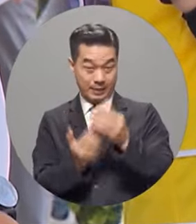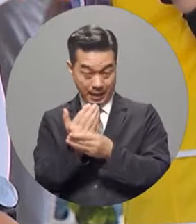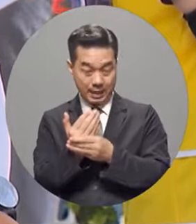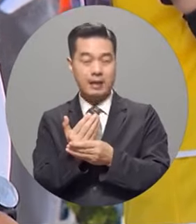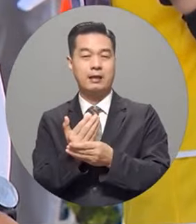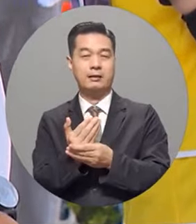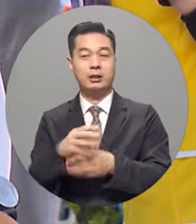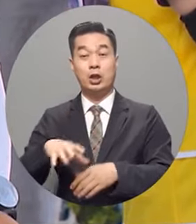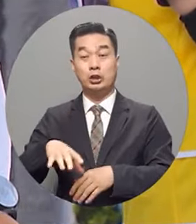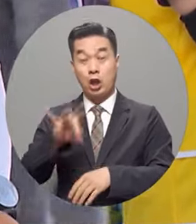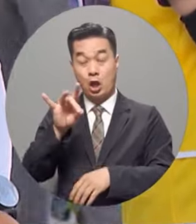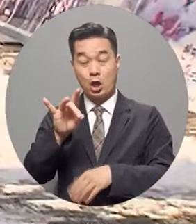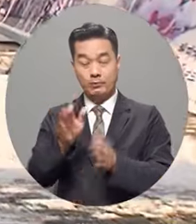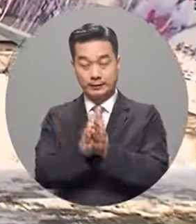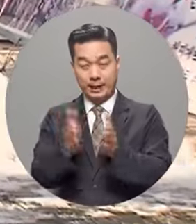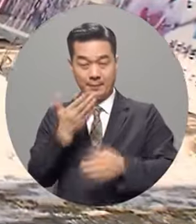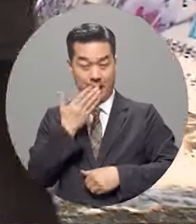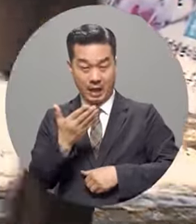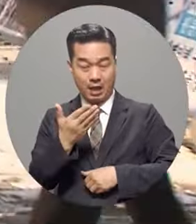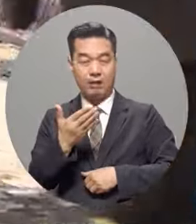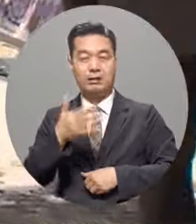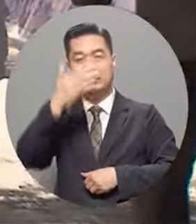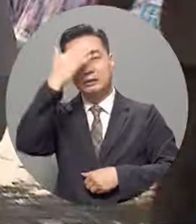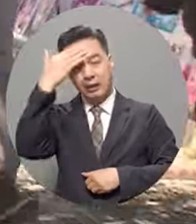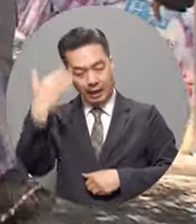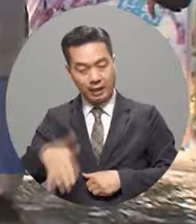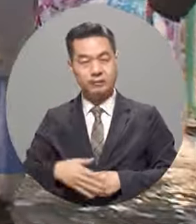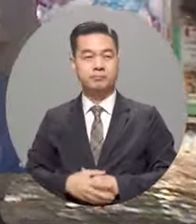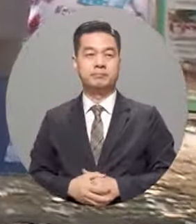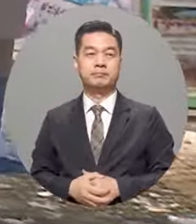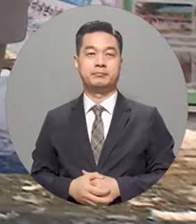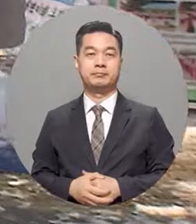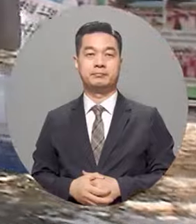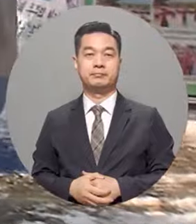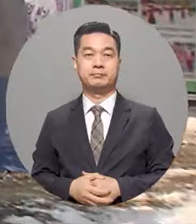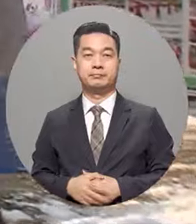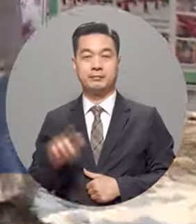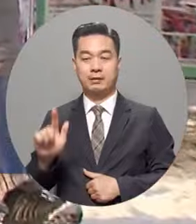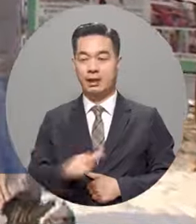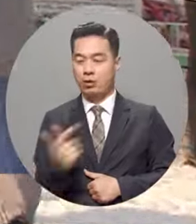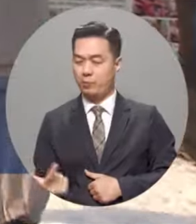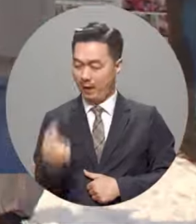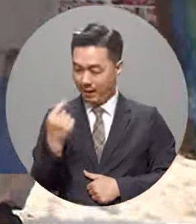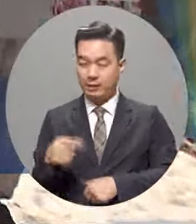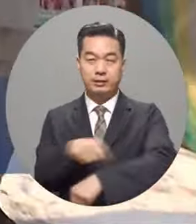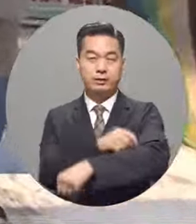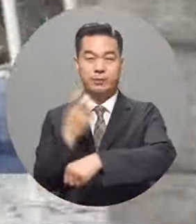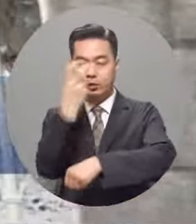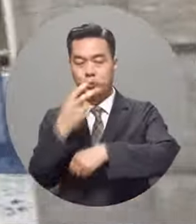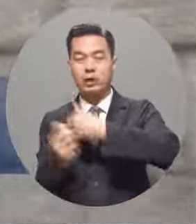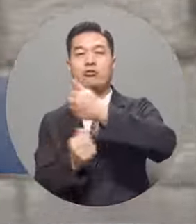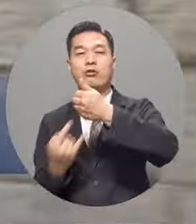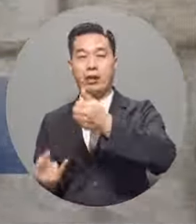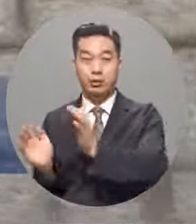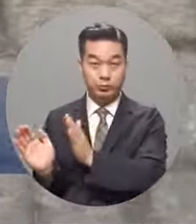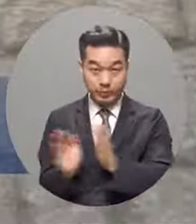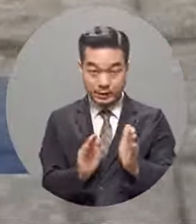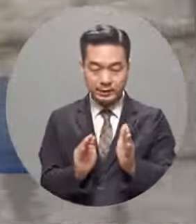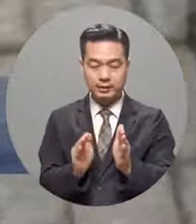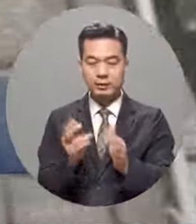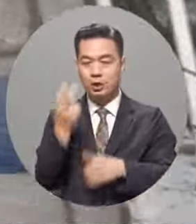걸음을 뗀 건 다행이라고 환영했습니다 노력하겠 하루라도 조속히 빨리 특조위가 꾸려져서 조사가